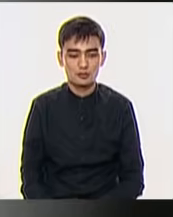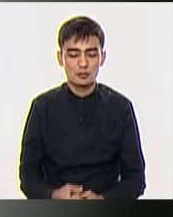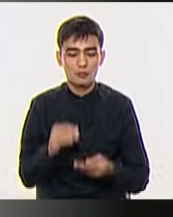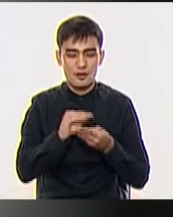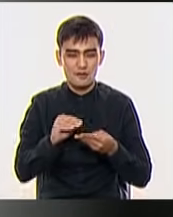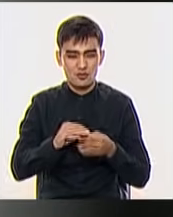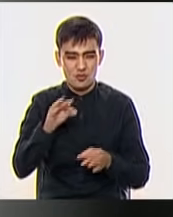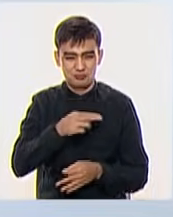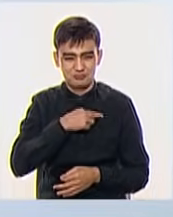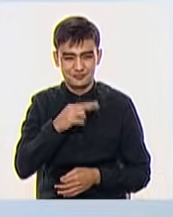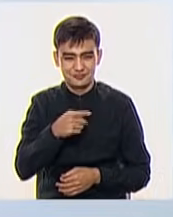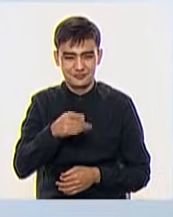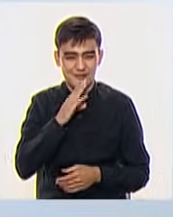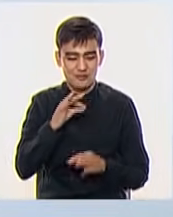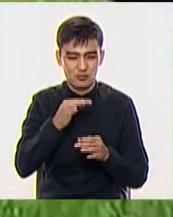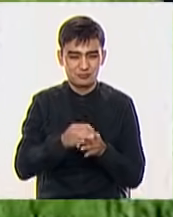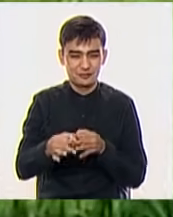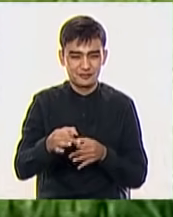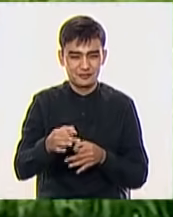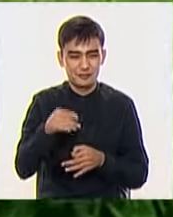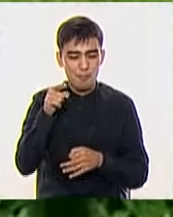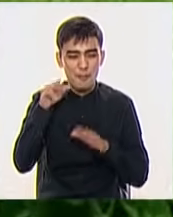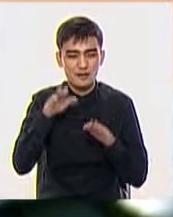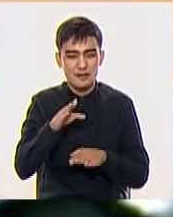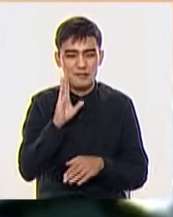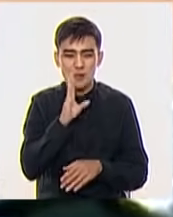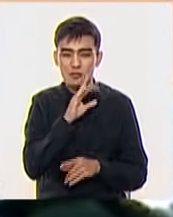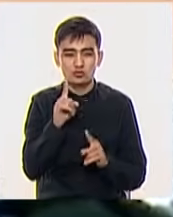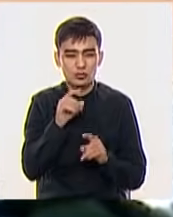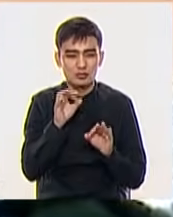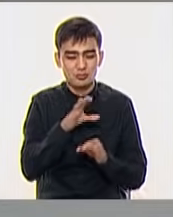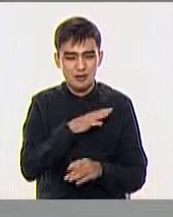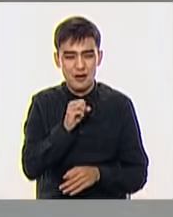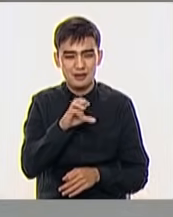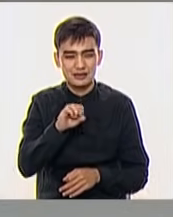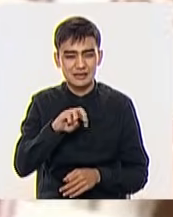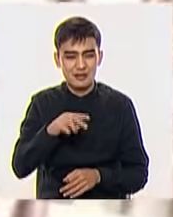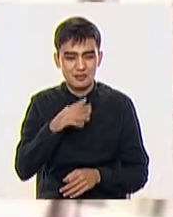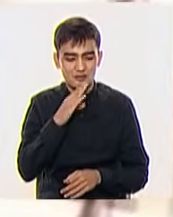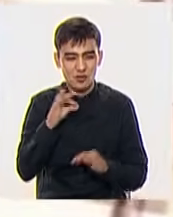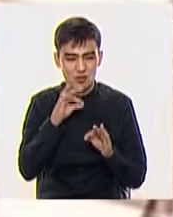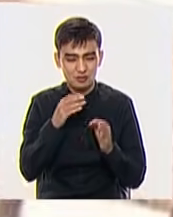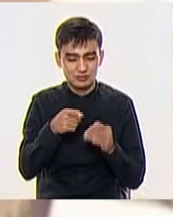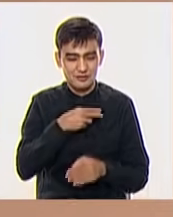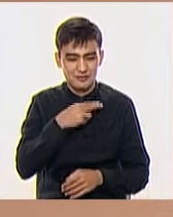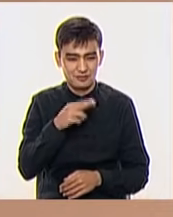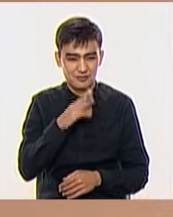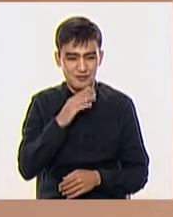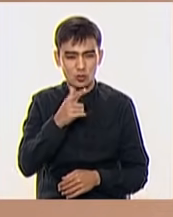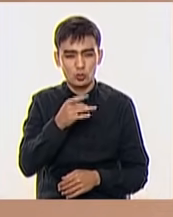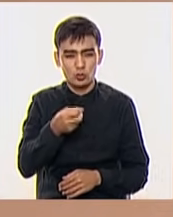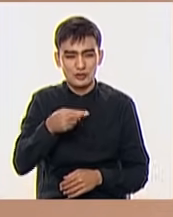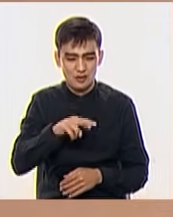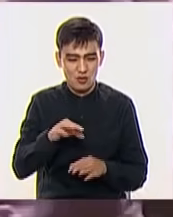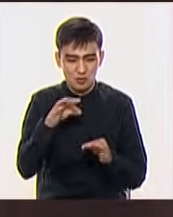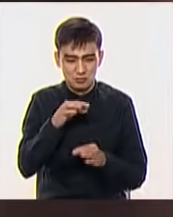Снова смерть нашей соотечественницы за границей. Что рассказала мама Асели Атпаевой? Девушка погибла в Грузии при